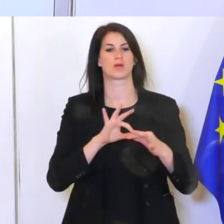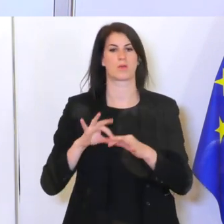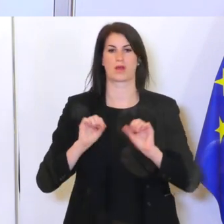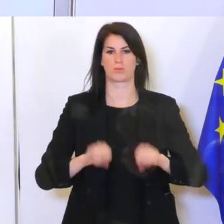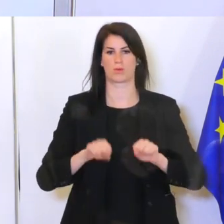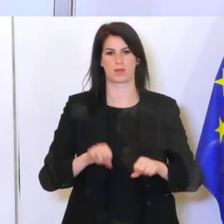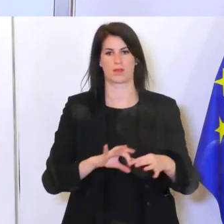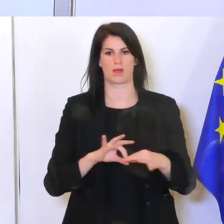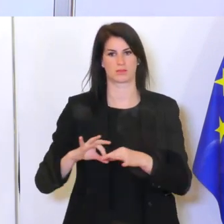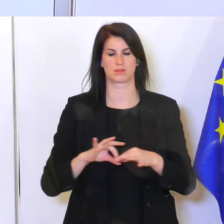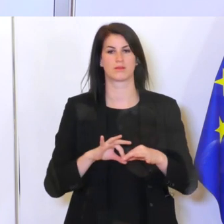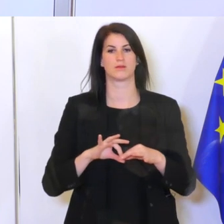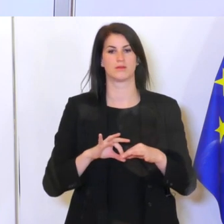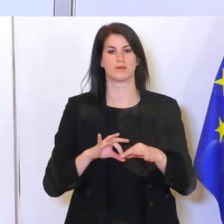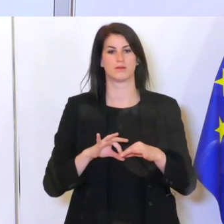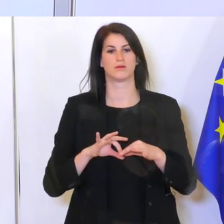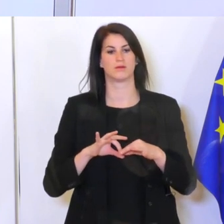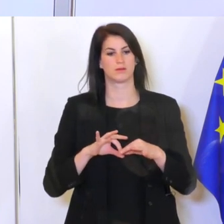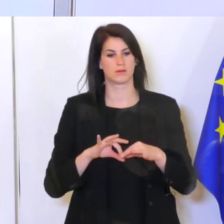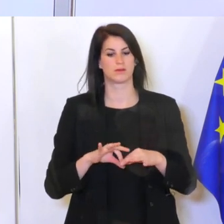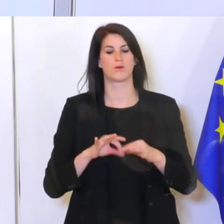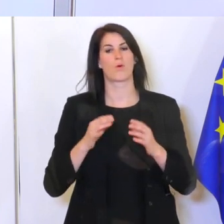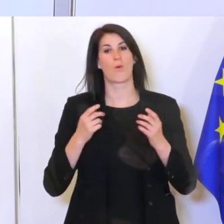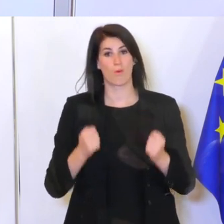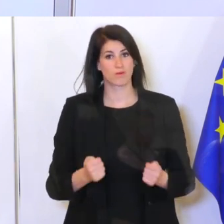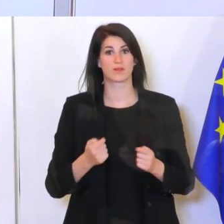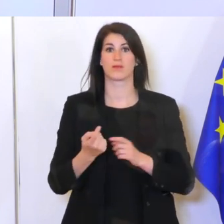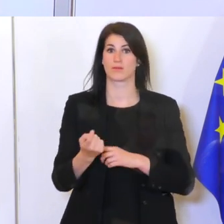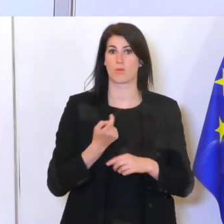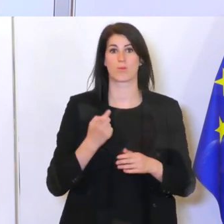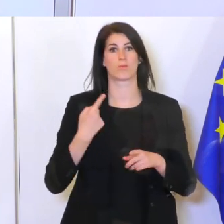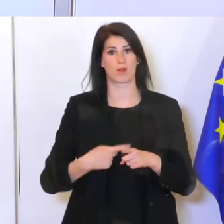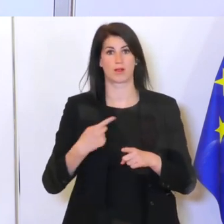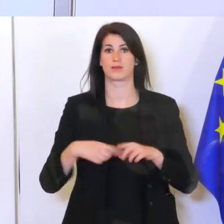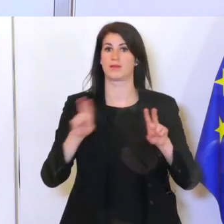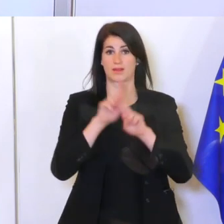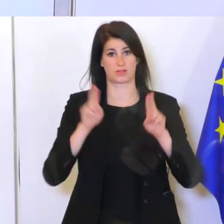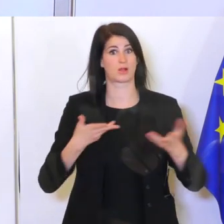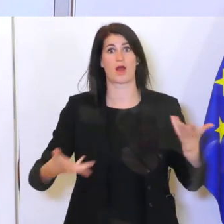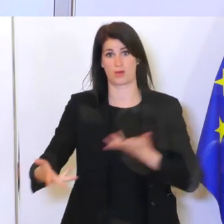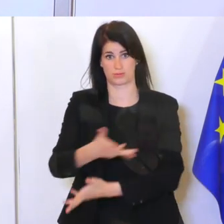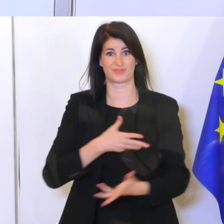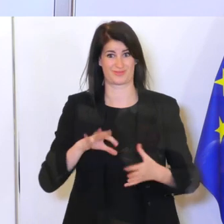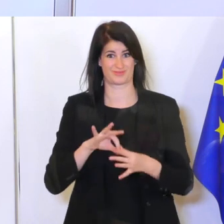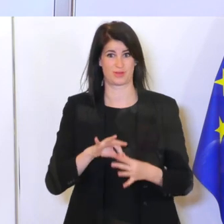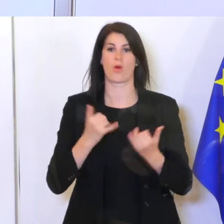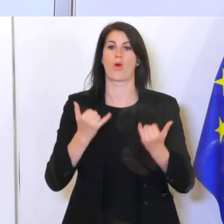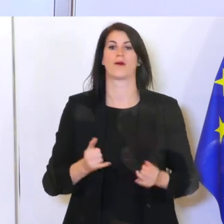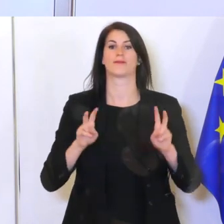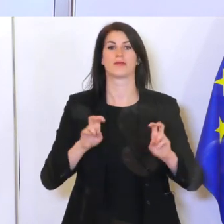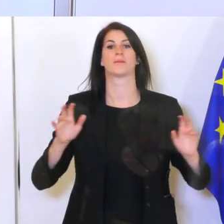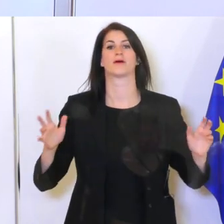des hoffentlich bald stattfindenden internationalen Austausches, geht es heute hier um die Förderung